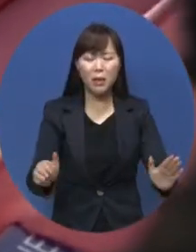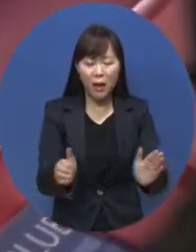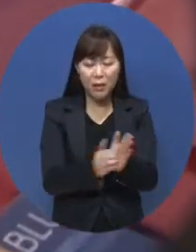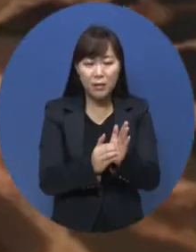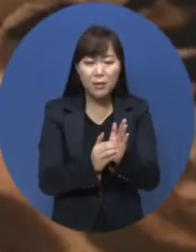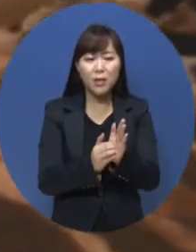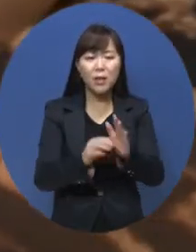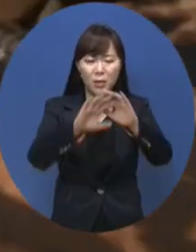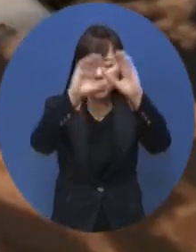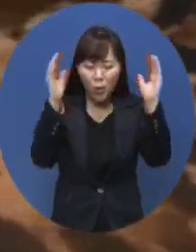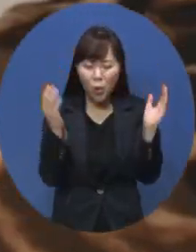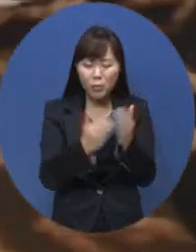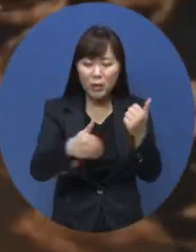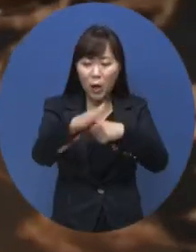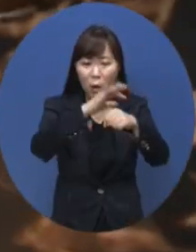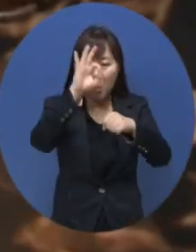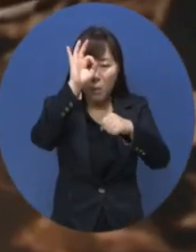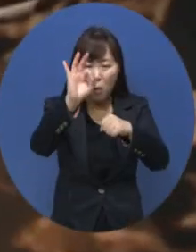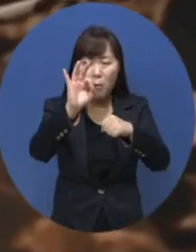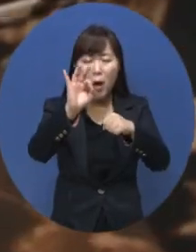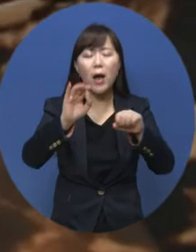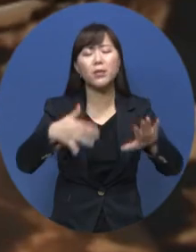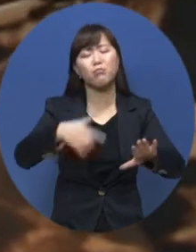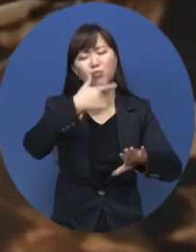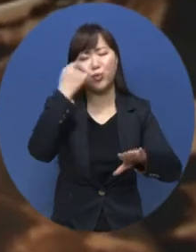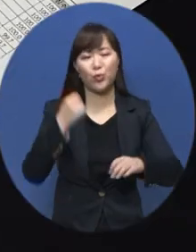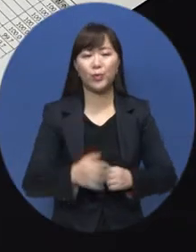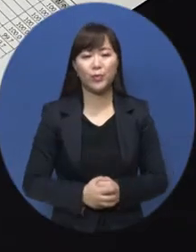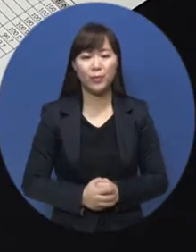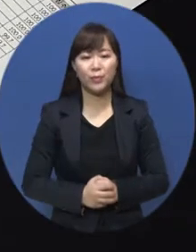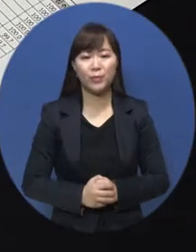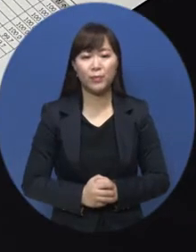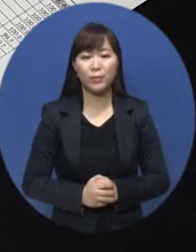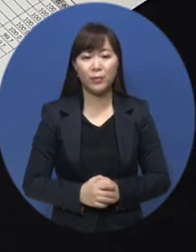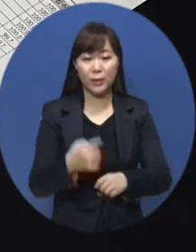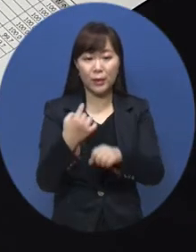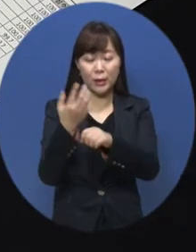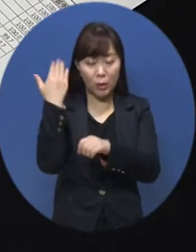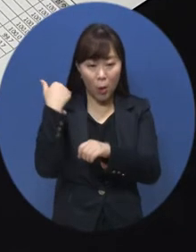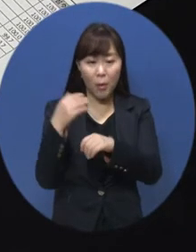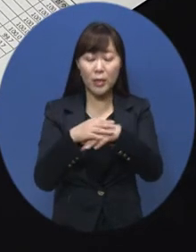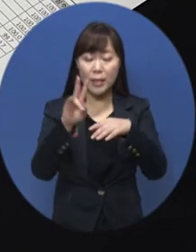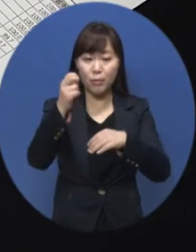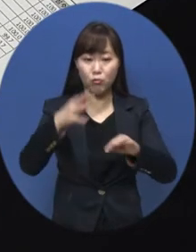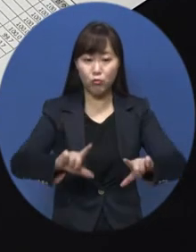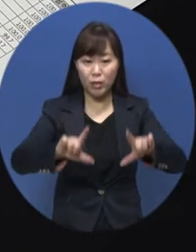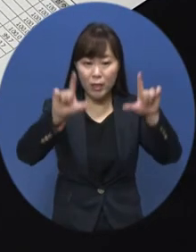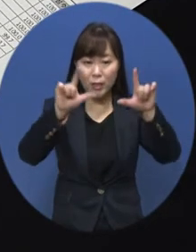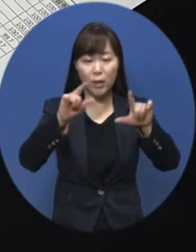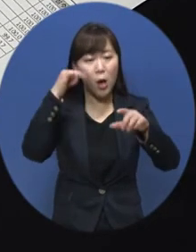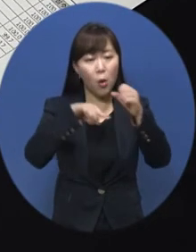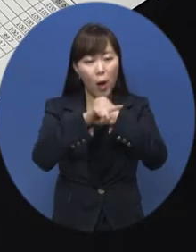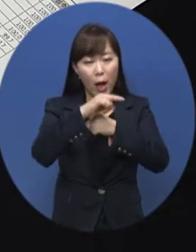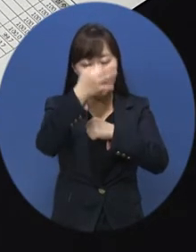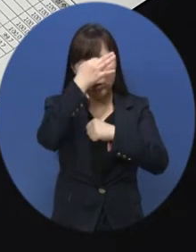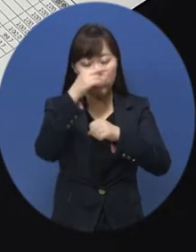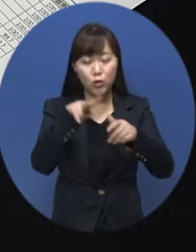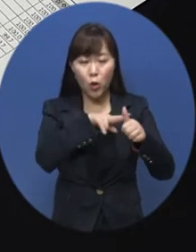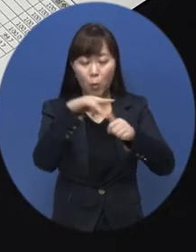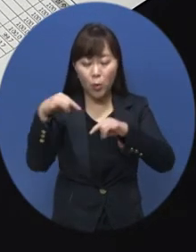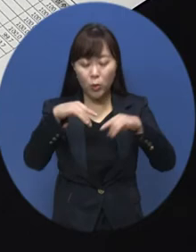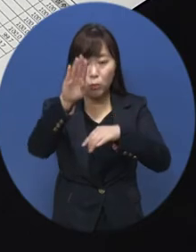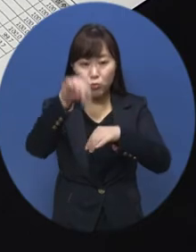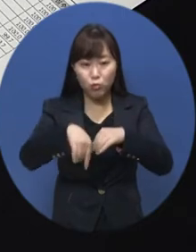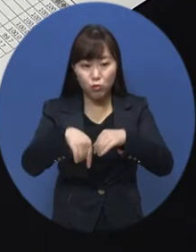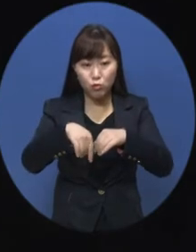전반적인 수준은 낮은 것으로 들어왔습니다 치안 달 29일 과학 기술 정보통신부는 국내